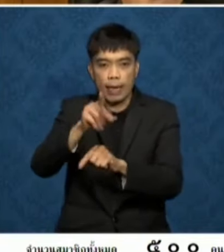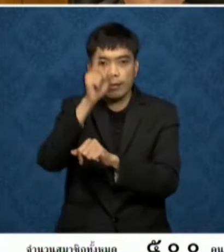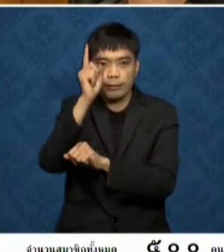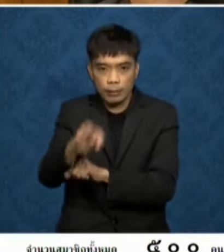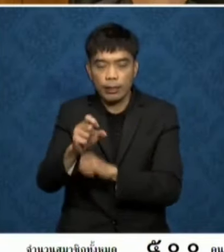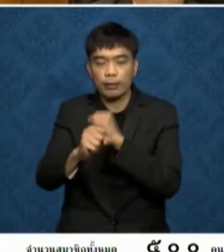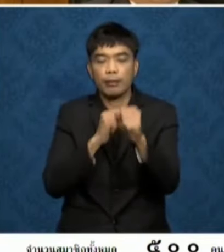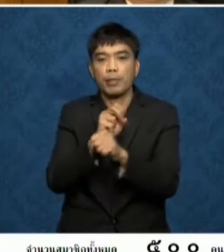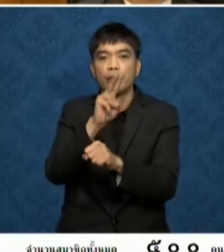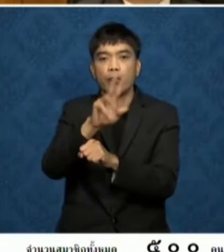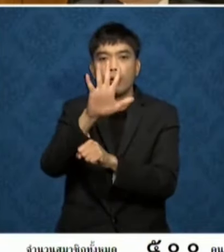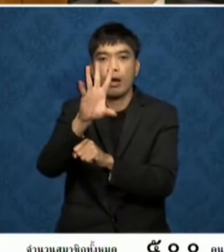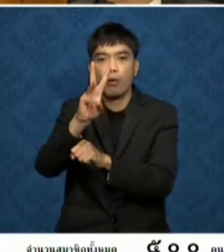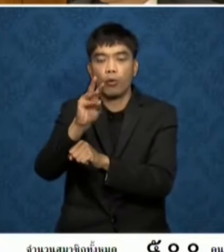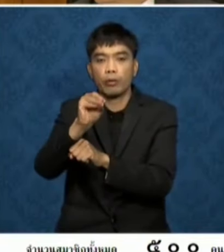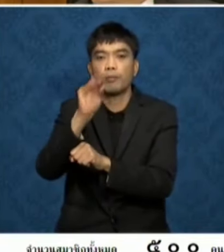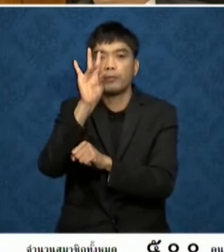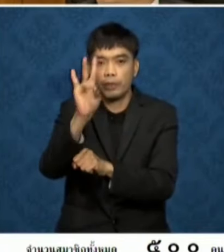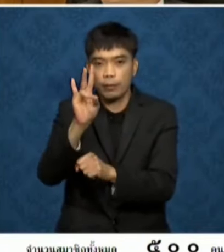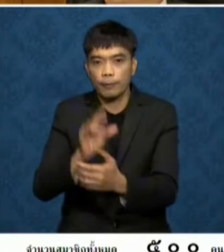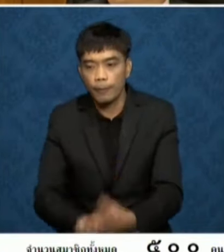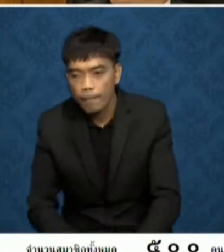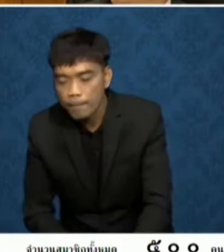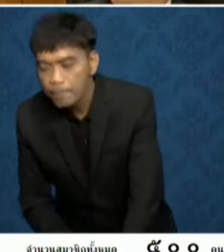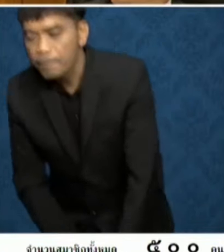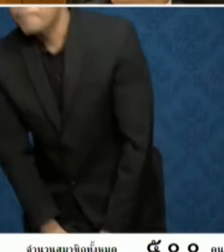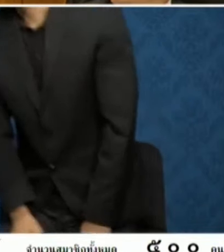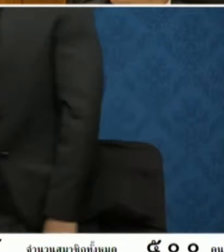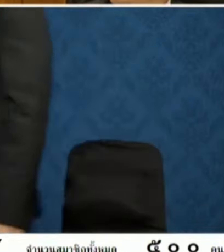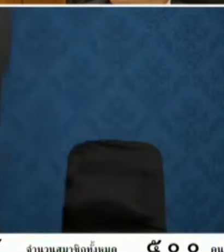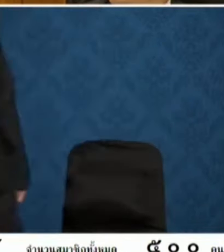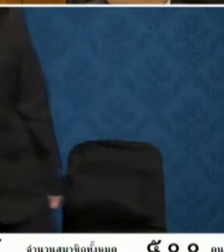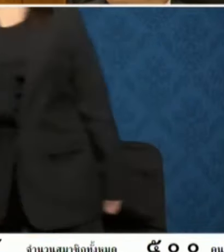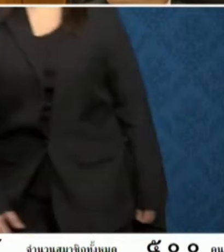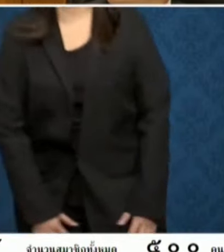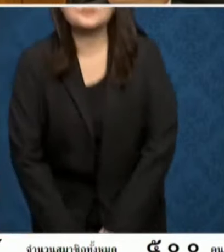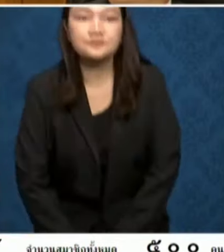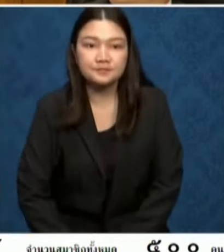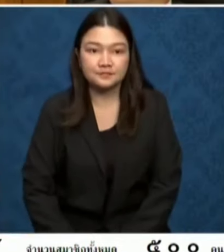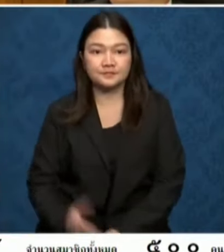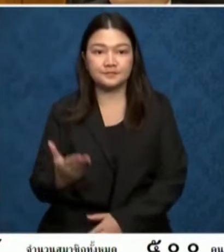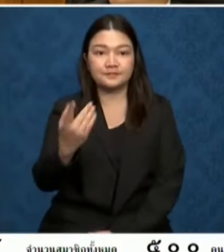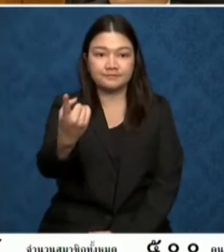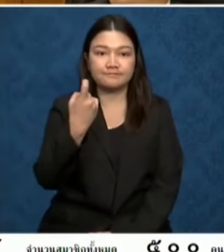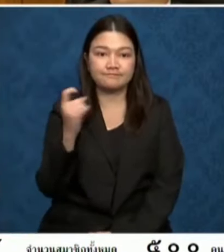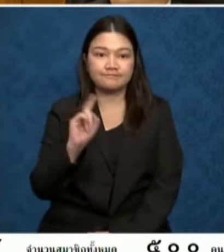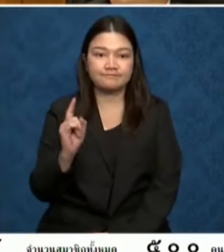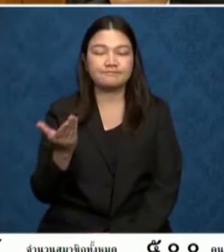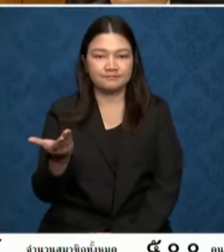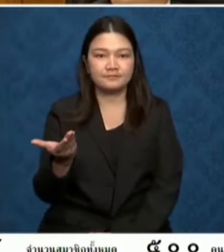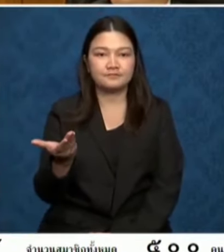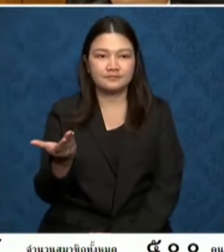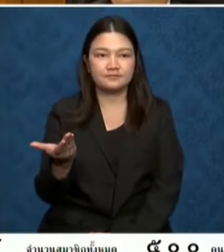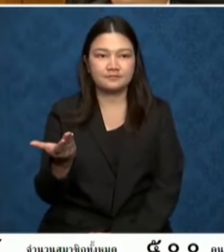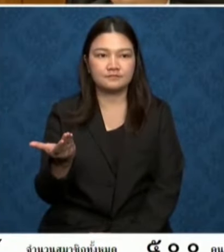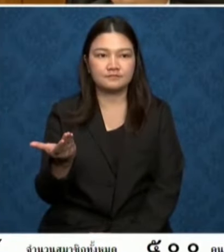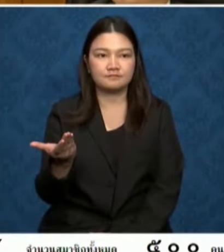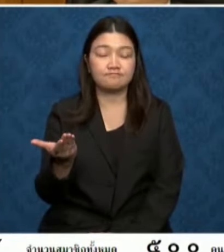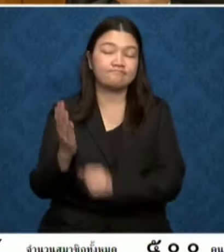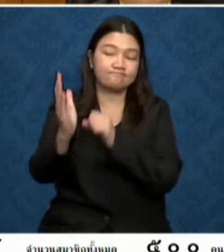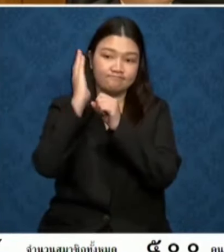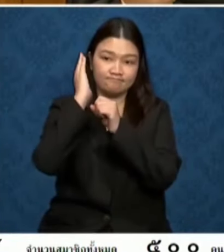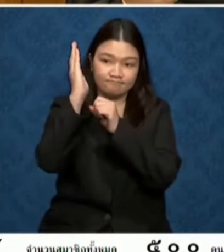ครับในส่วนของคุณแนนบุญธิดาเนี่ยจริงๆก็เป็นไปตามที่ท่านได้อภิปร